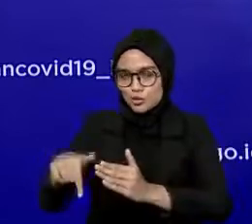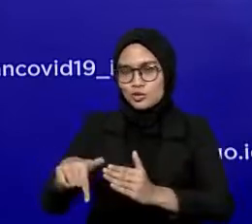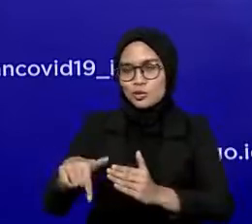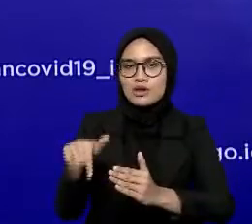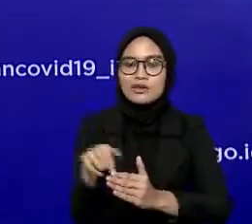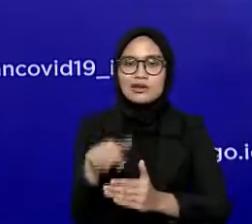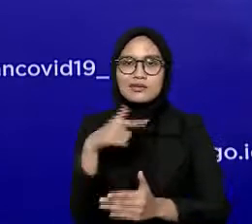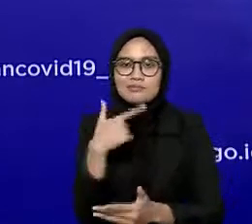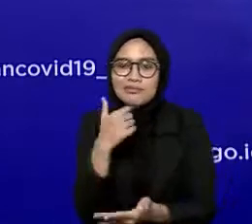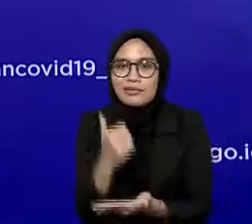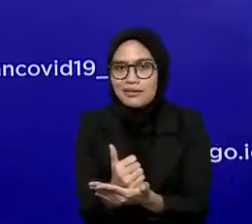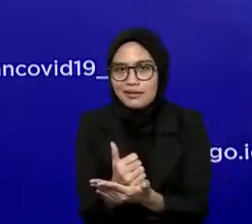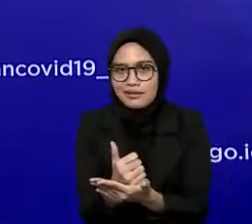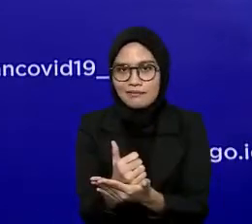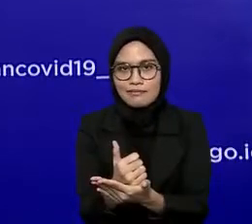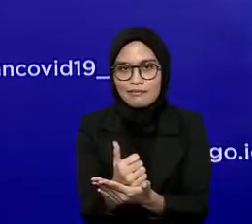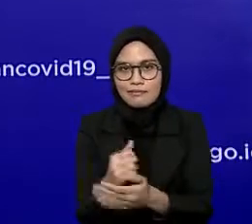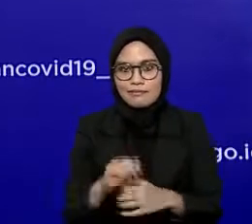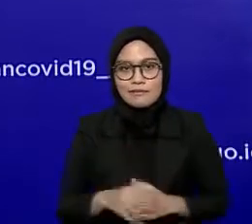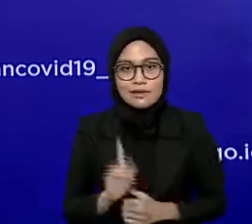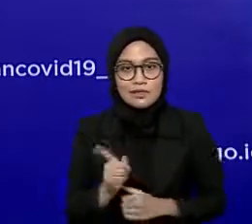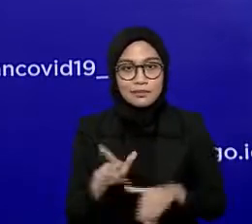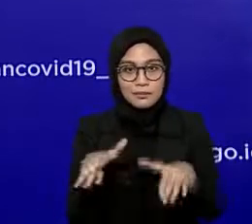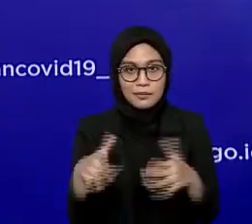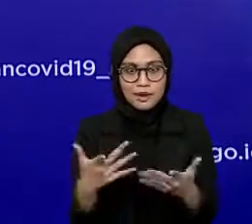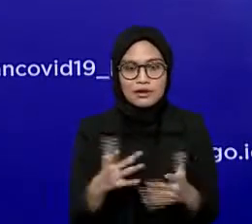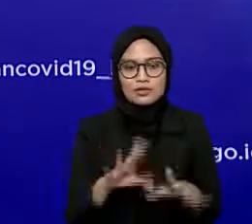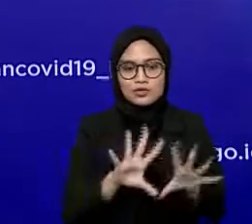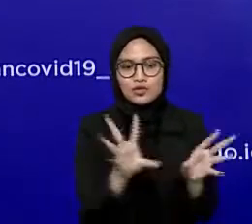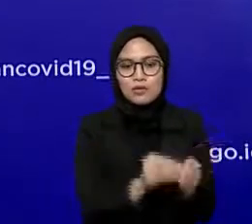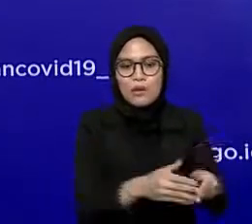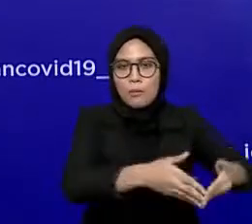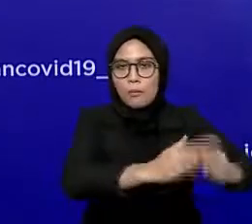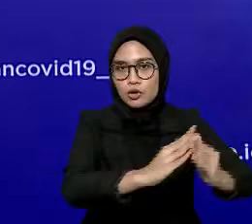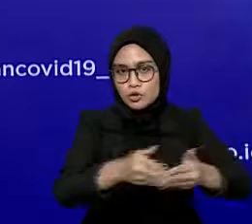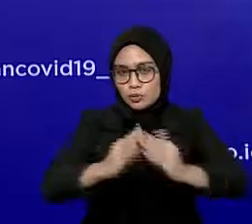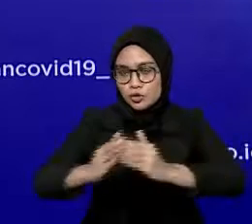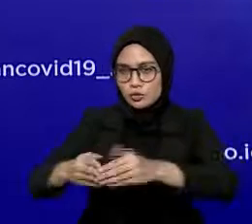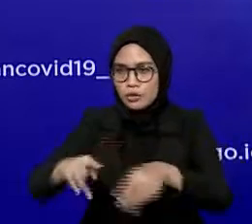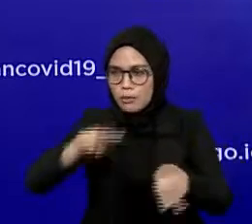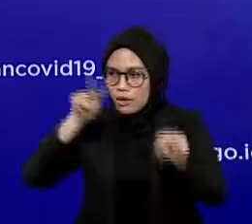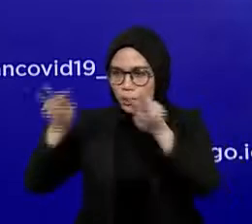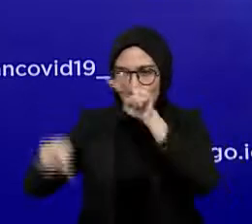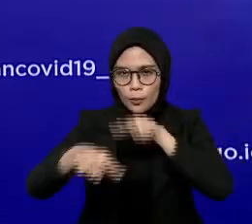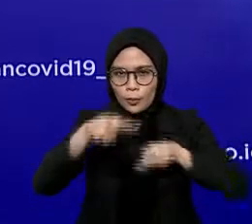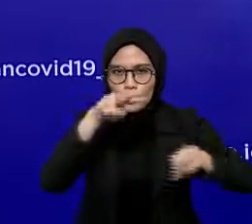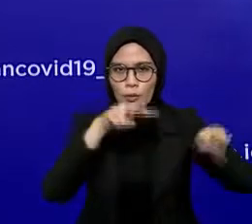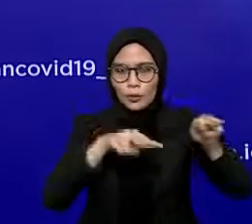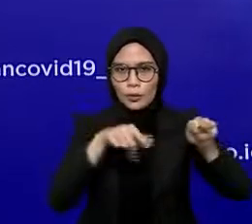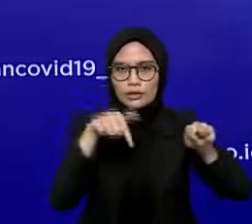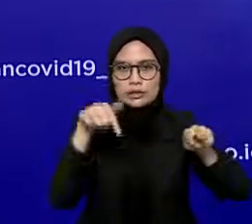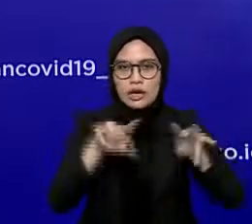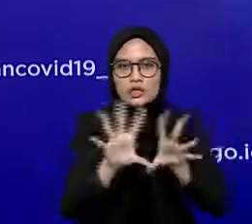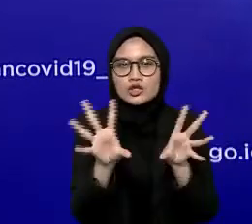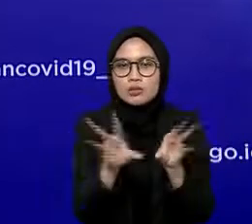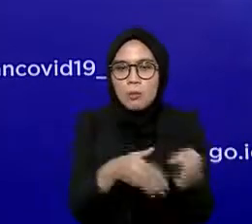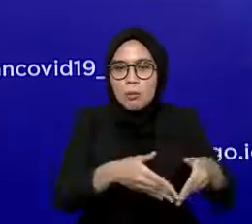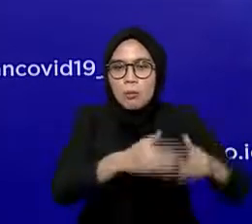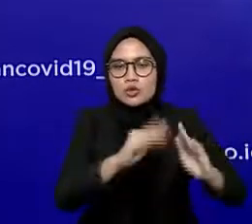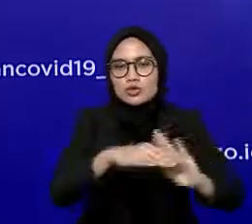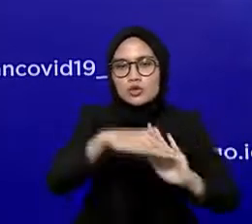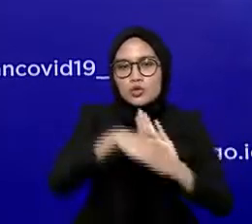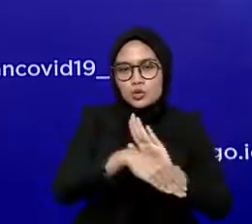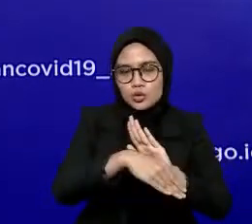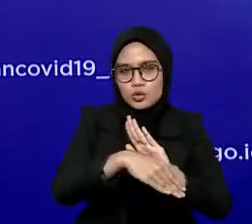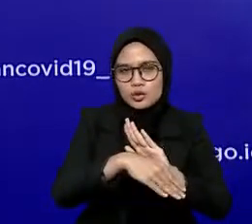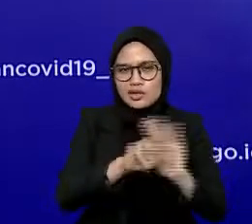perhatian. Pasalnya, jumlah posko yang memantau kepatuhan di daerahnya telah mengalami penurunan selama 9